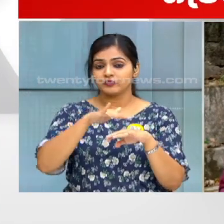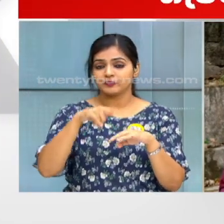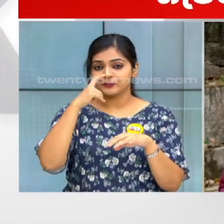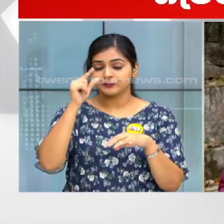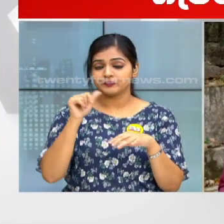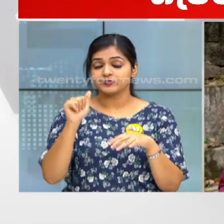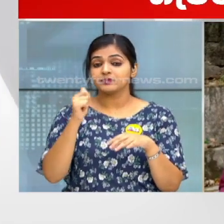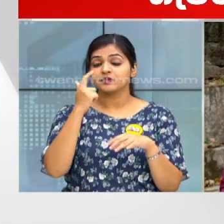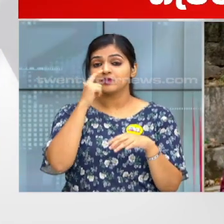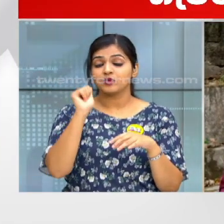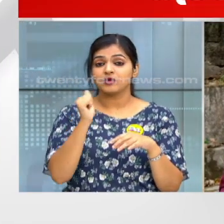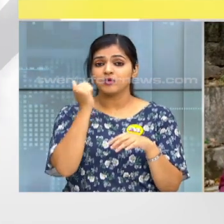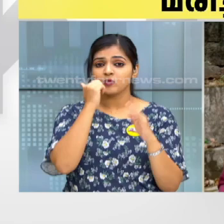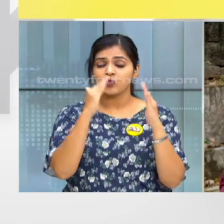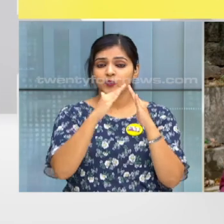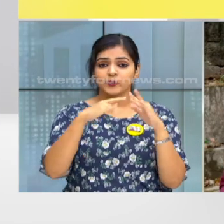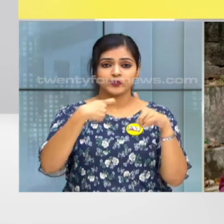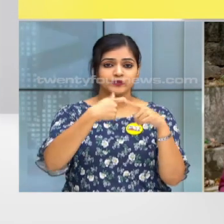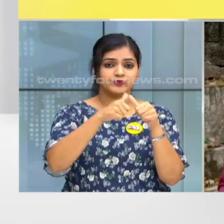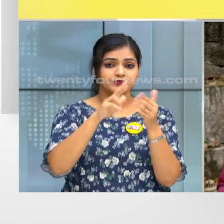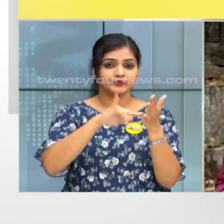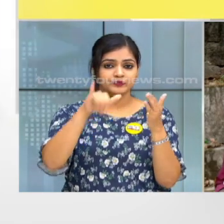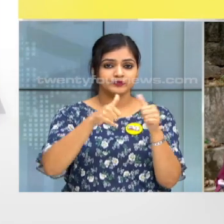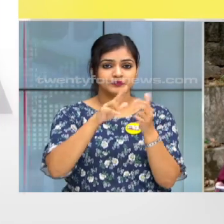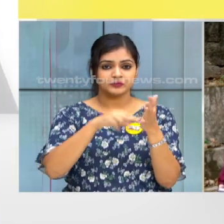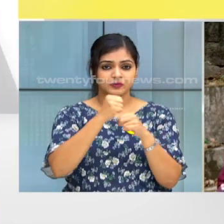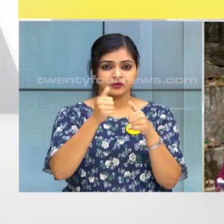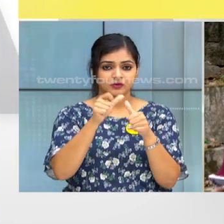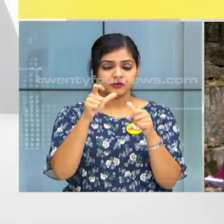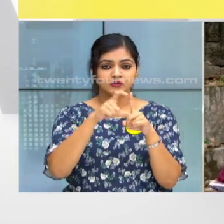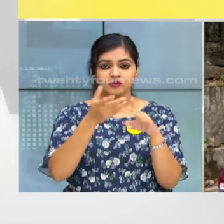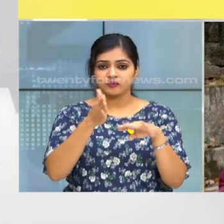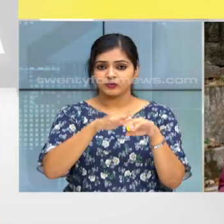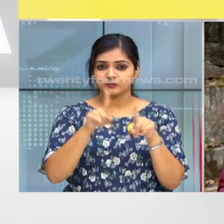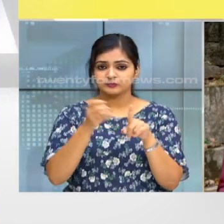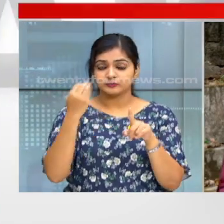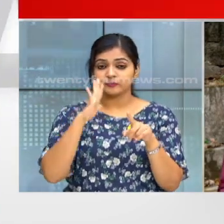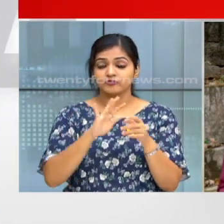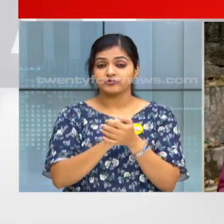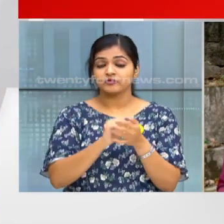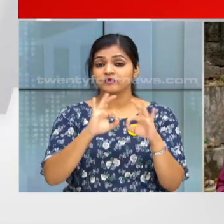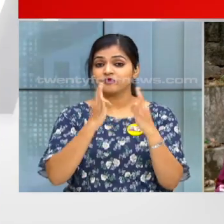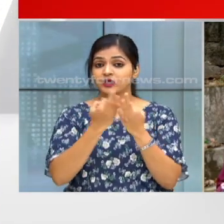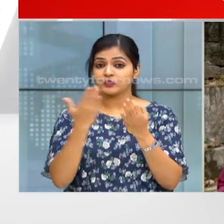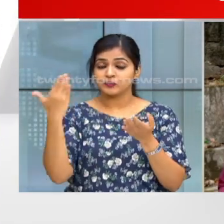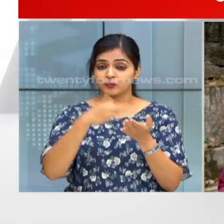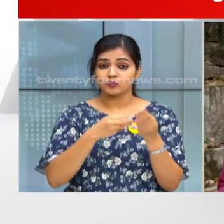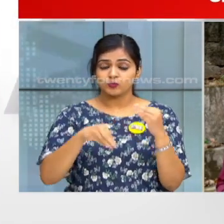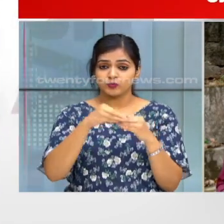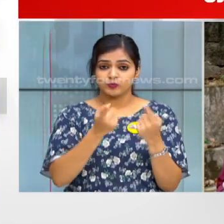വീട് കാഞ്ഞങ്ങാട് ഭാഗത്താണ് എന്നും പറയുന്നുണ്ട്. എന്തായാലും ദൃക്സാക്ഷി ഈ ബന്ധുക്കൾ വന്ന ഇതിൽ കൂടുതലായിട്ടുള്ള പരിശോധനകളും